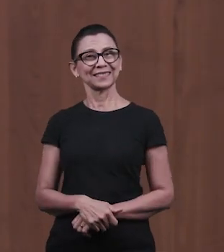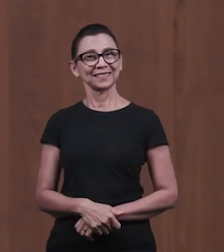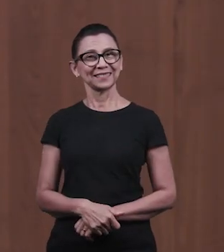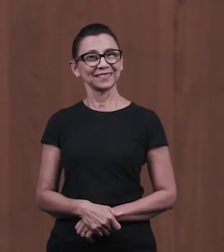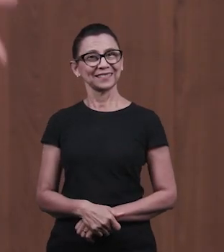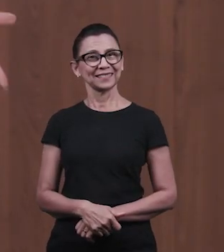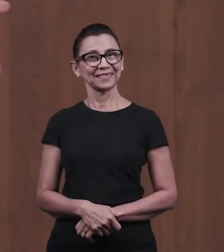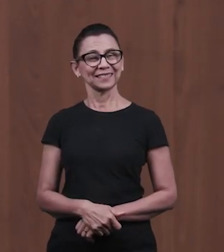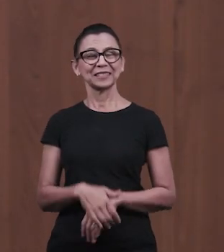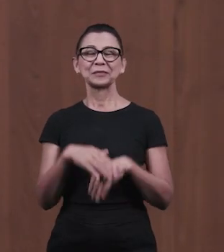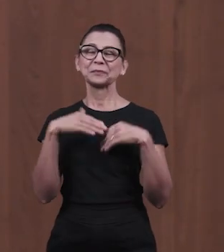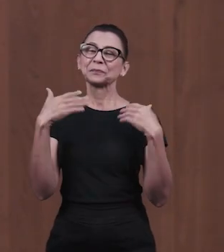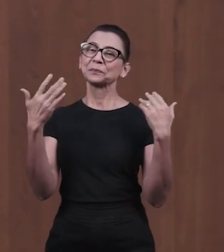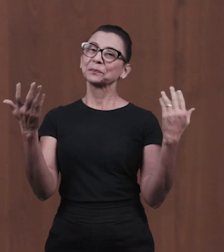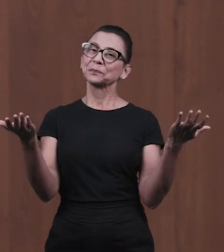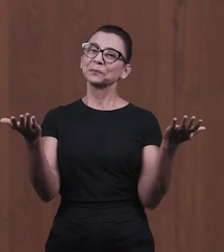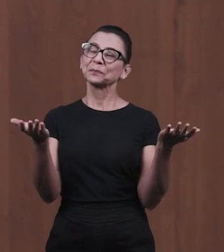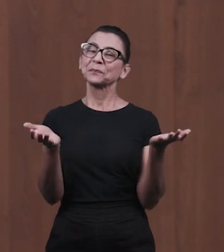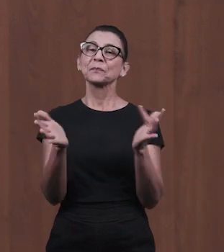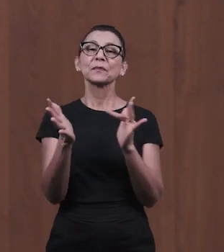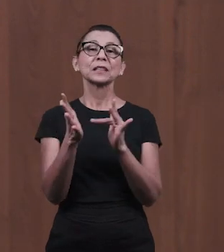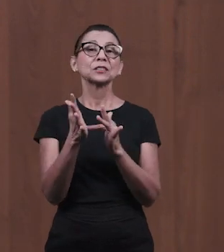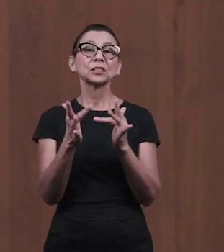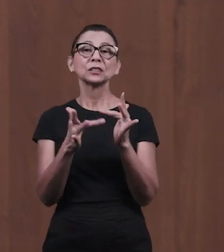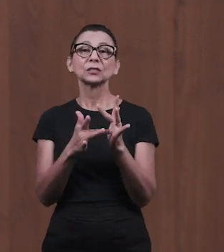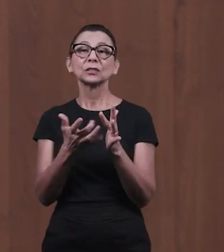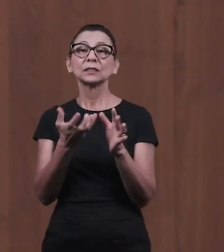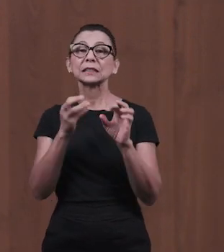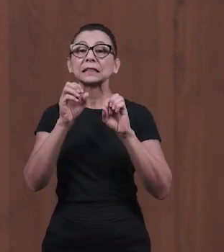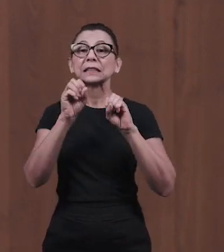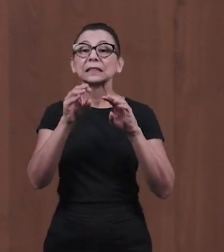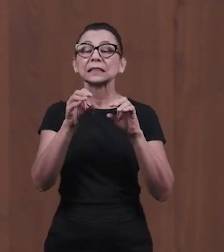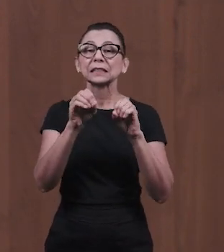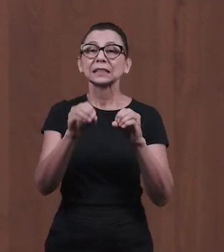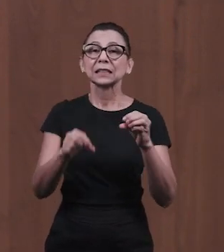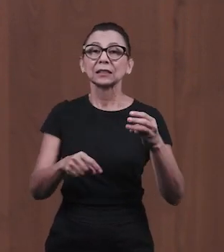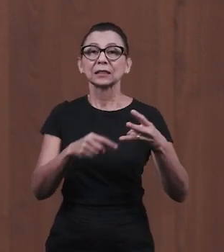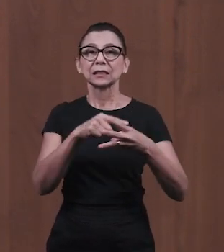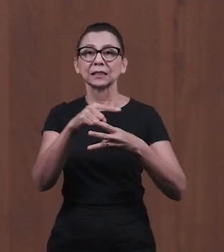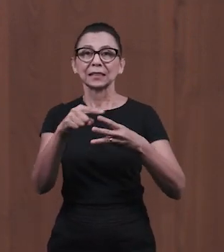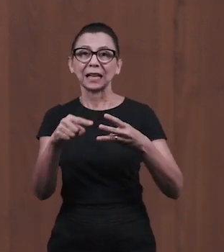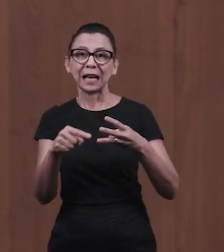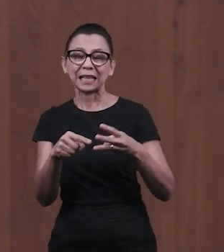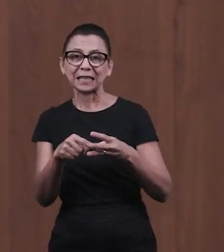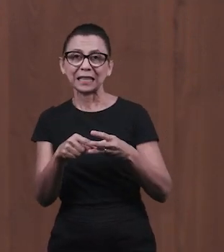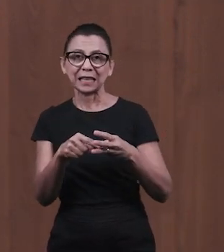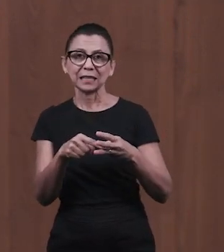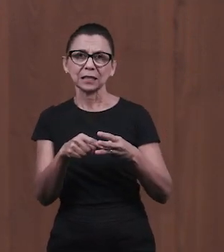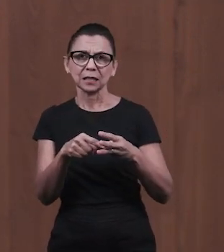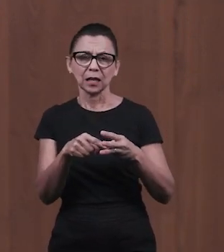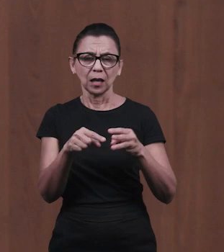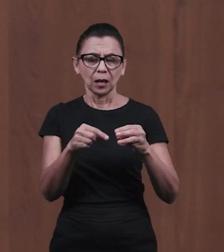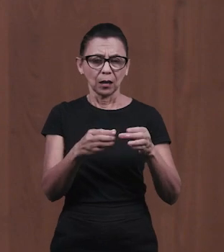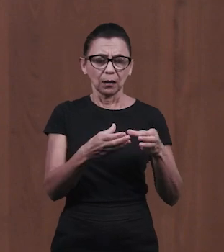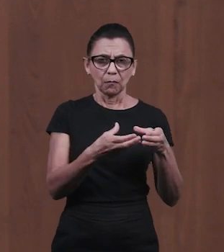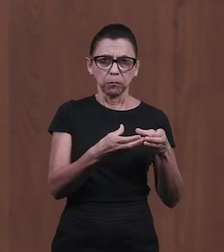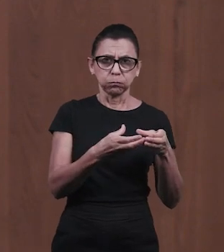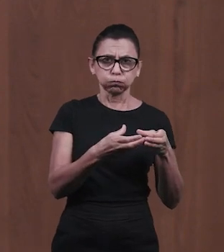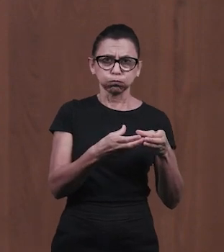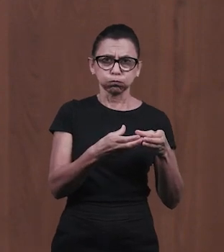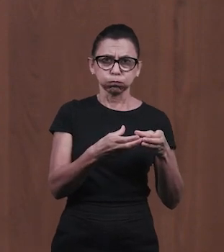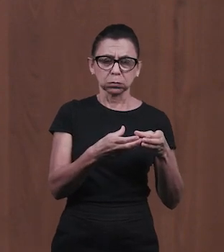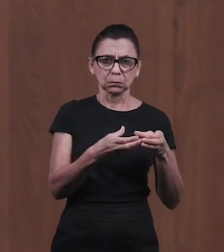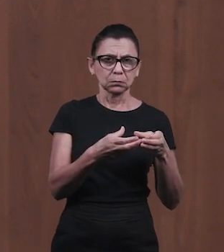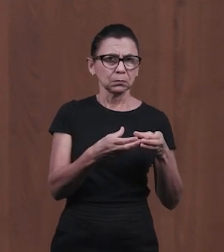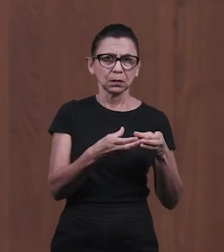жизнь. Итак, Господь Иисус хотел научить нас, что 3 меры муки было достаточно,